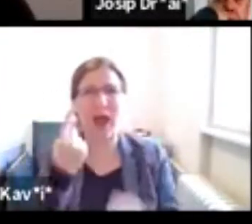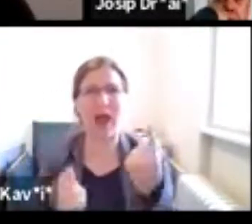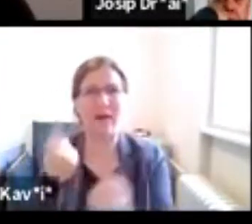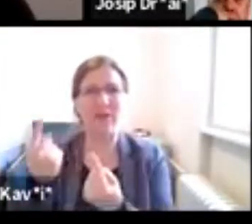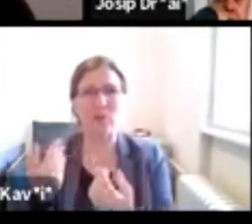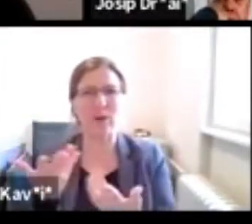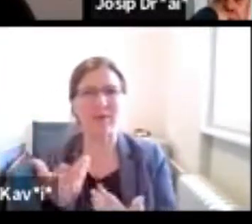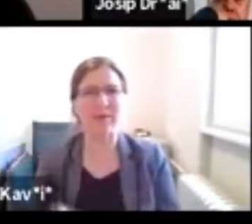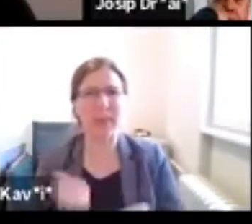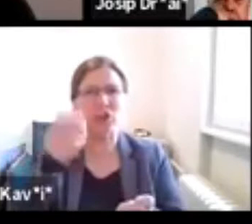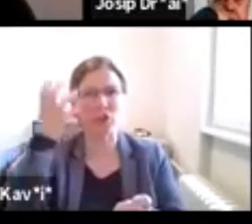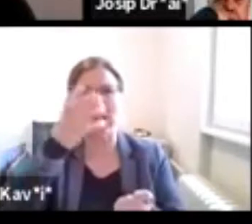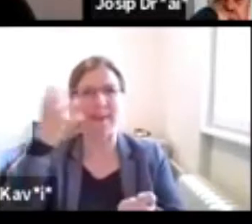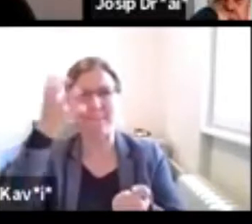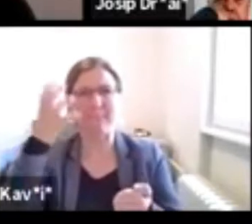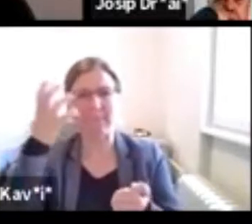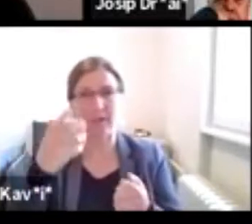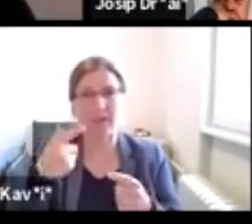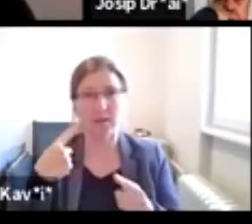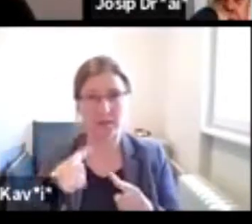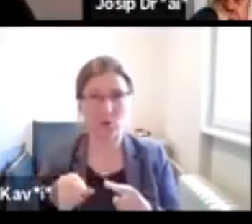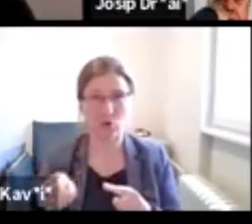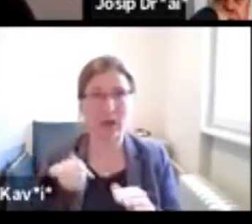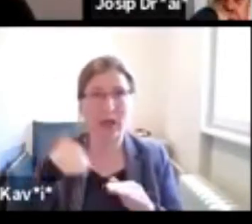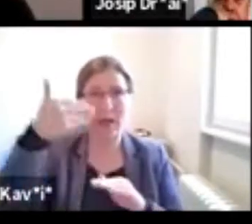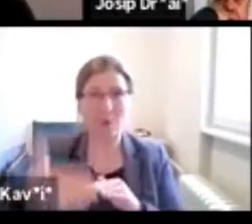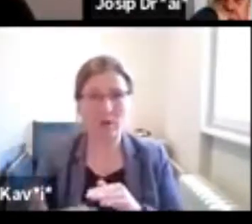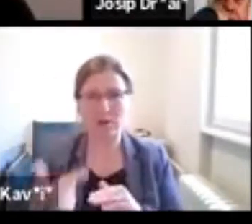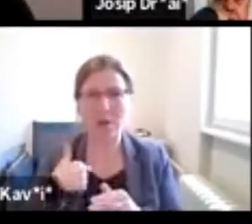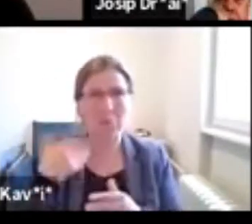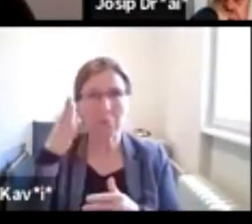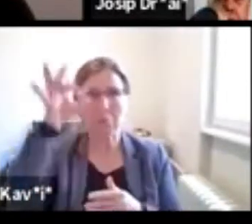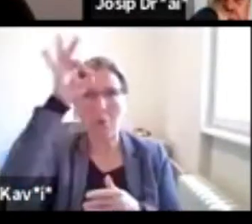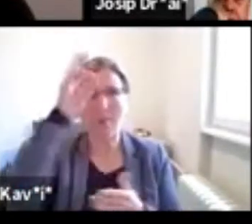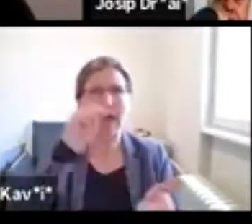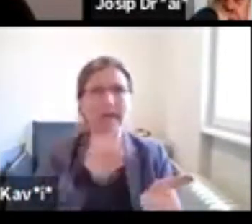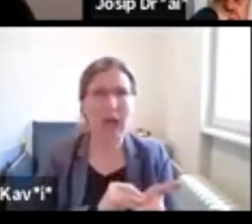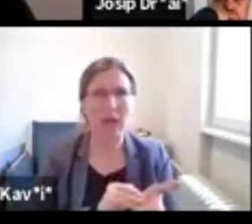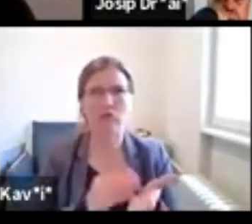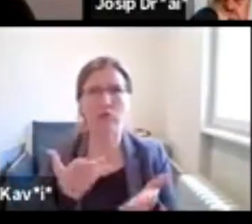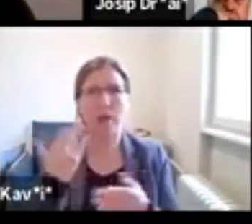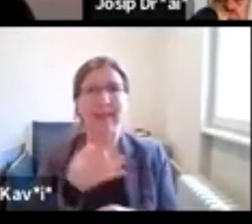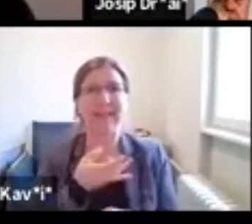sam posle imao male zbrke u kalendaru, kad igra Dinamo, kad je ovo, kad je ono,